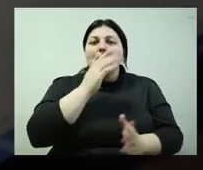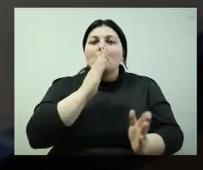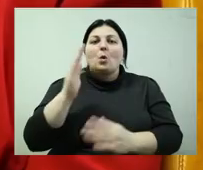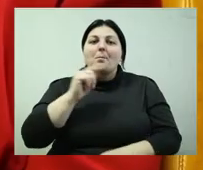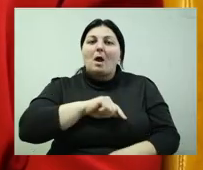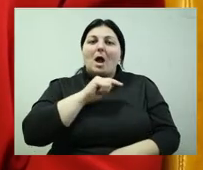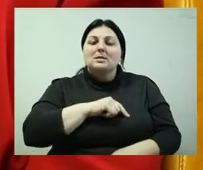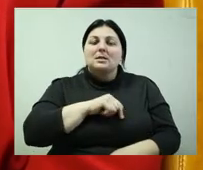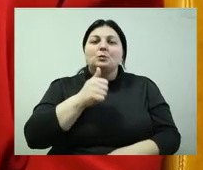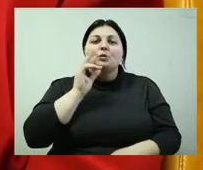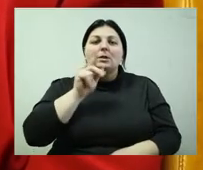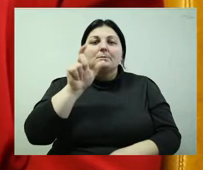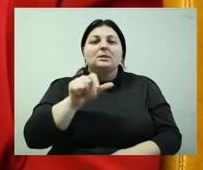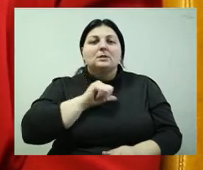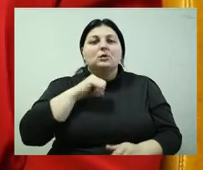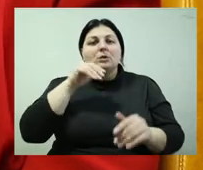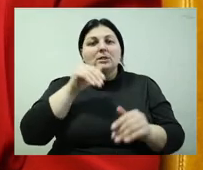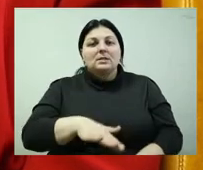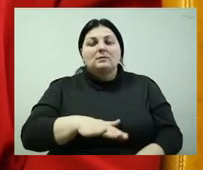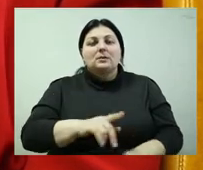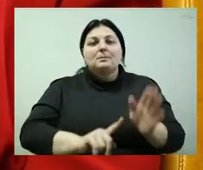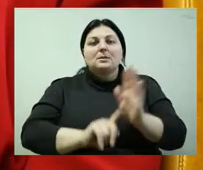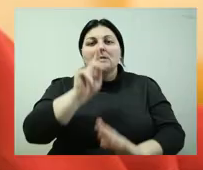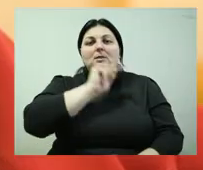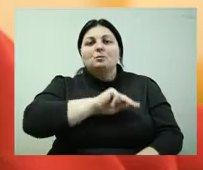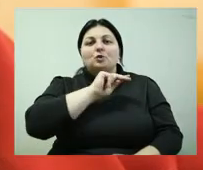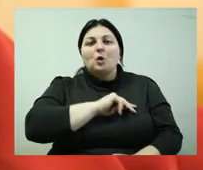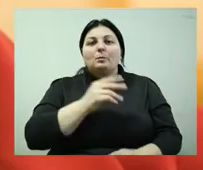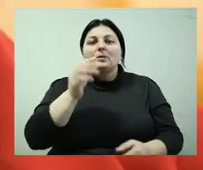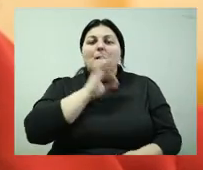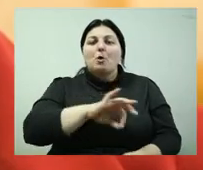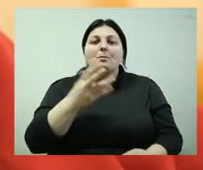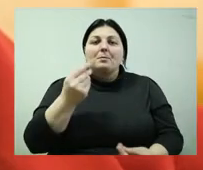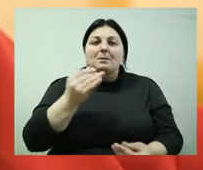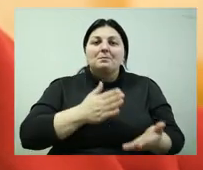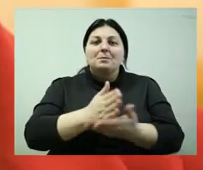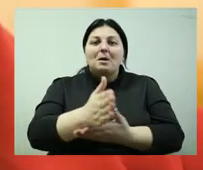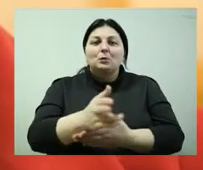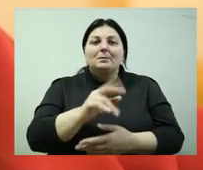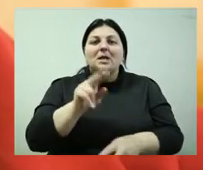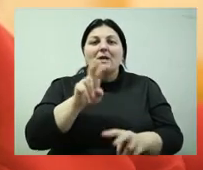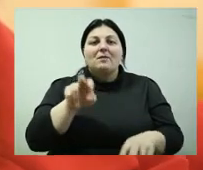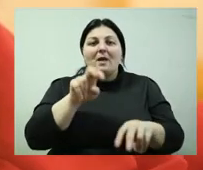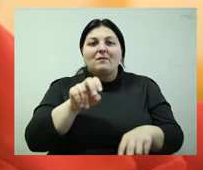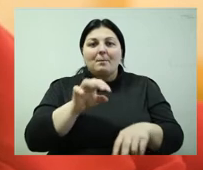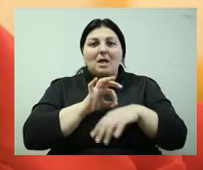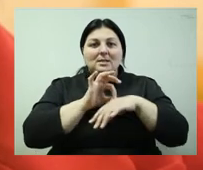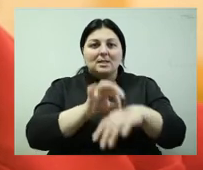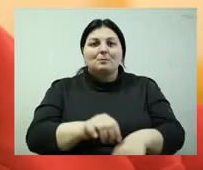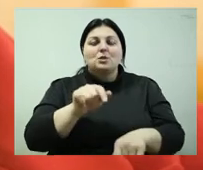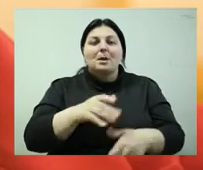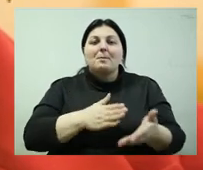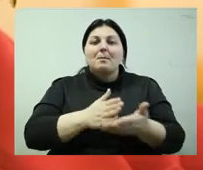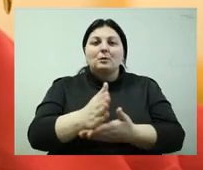დაკვირვების შედეგად გარკვეული მოდელი შექმნას მათემატიკური. მოთხოვნა არსებობს გამოყენებით მათემატიკოსზე